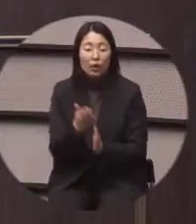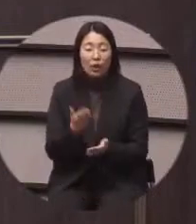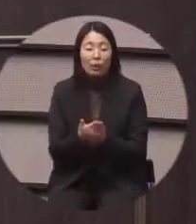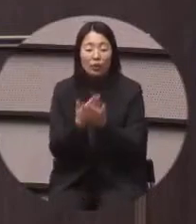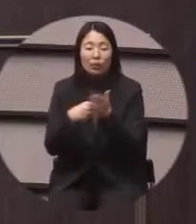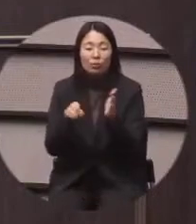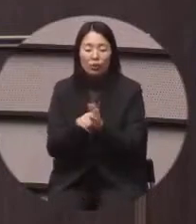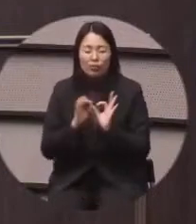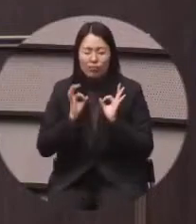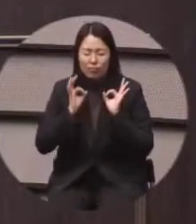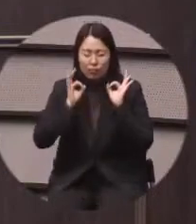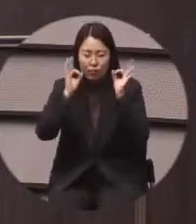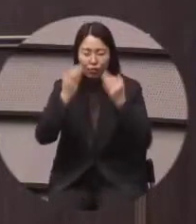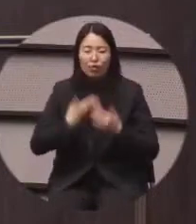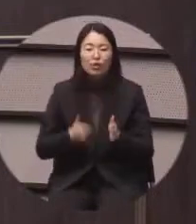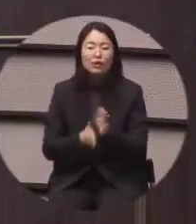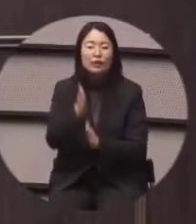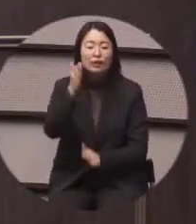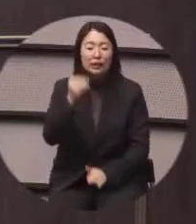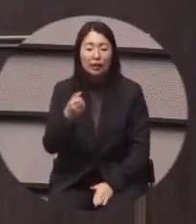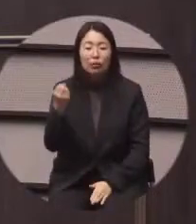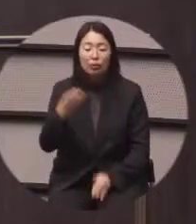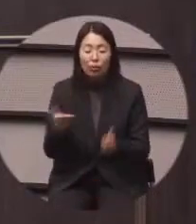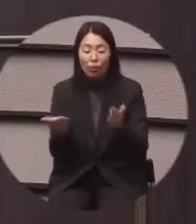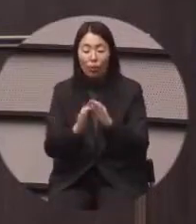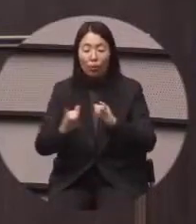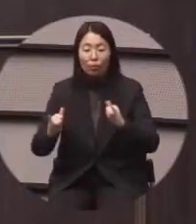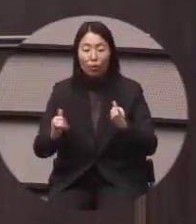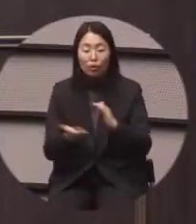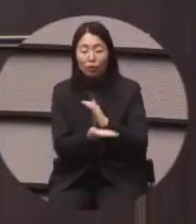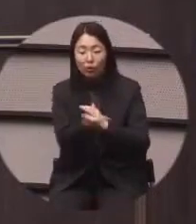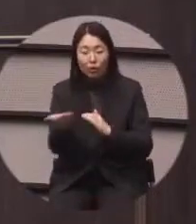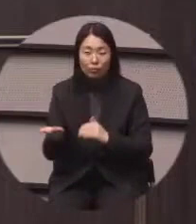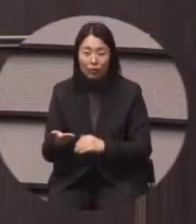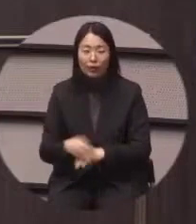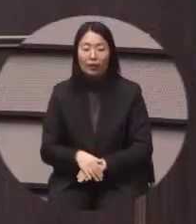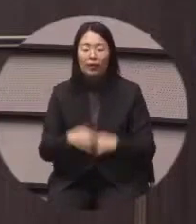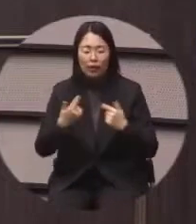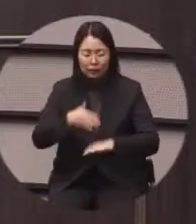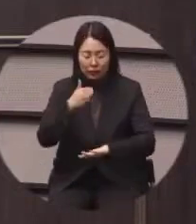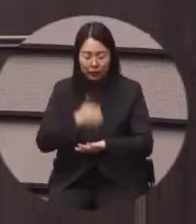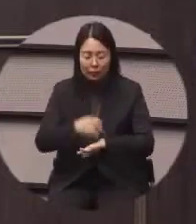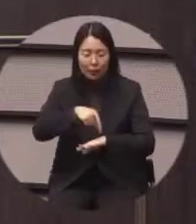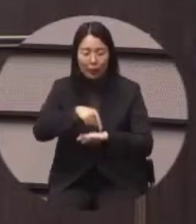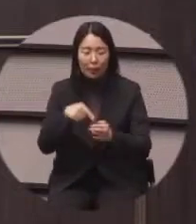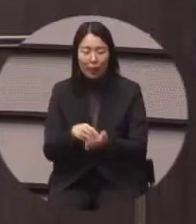위해 고군분투하시는 시장님 이하 공직자 여러분의 노고에 항상